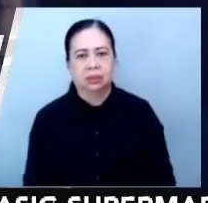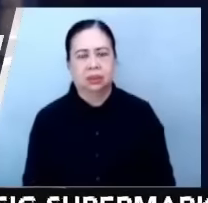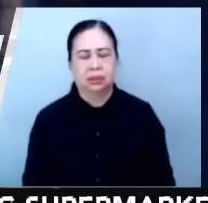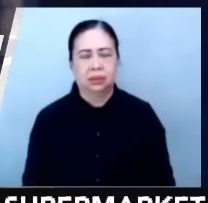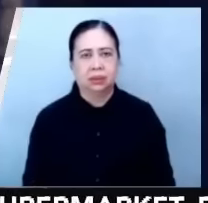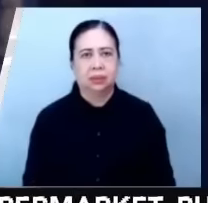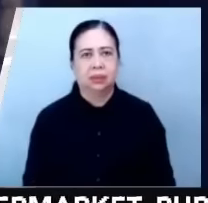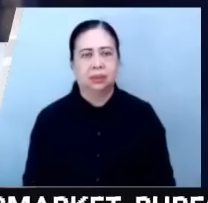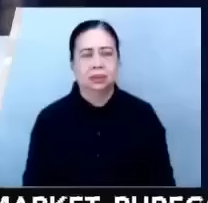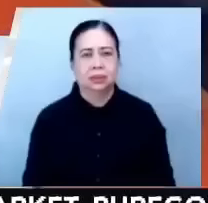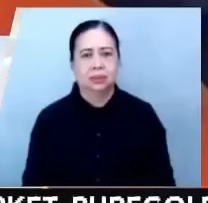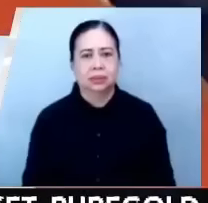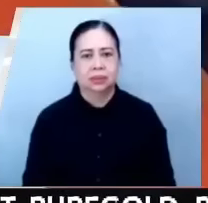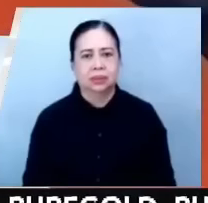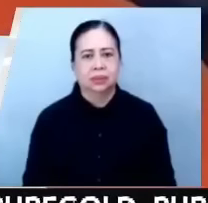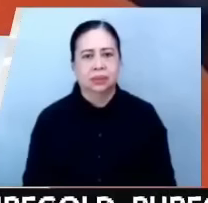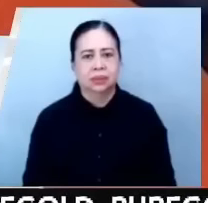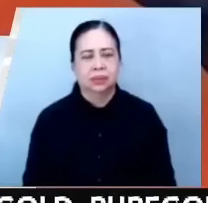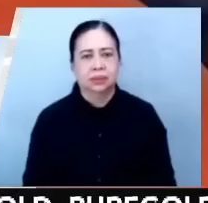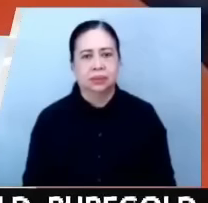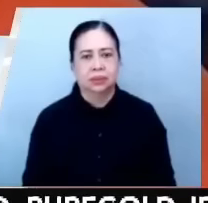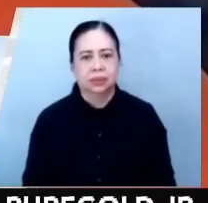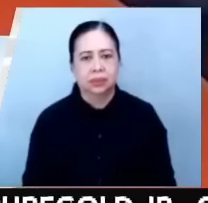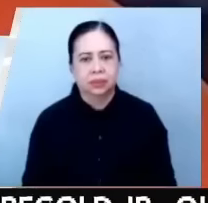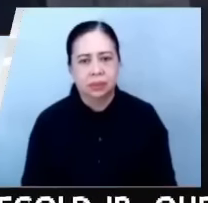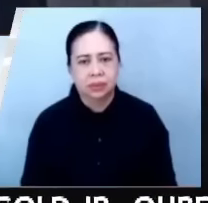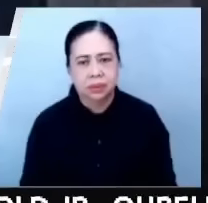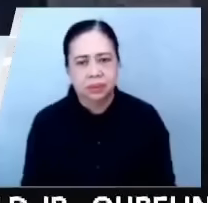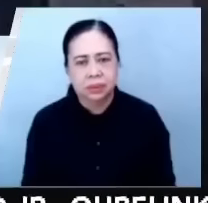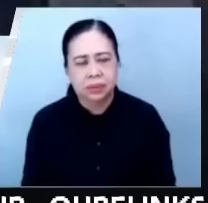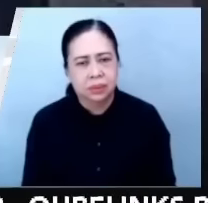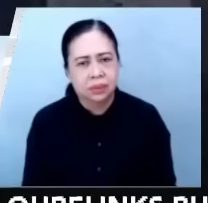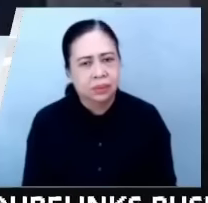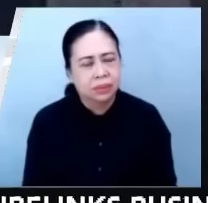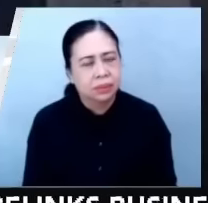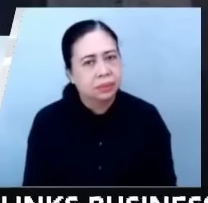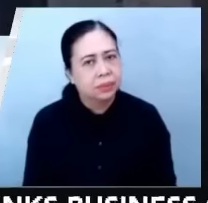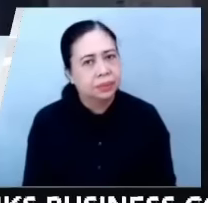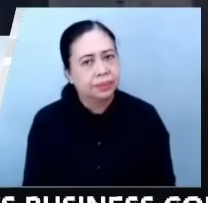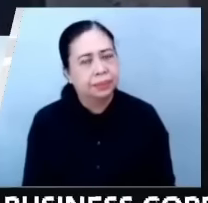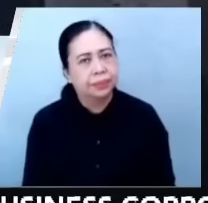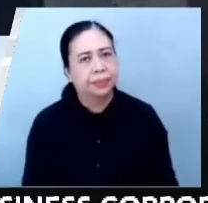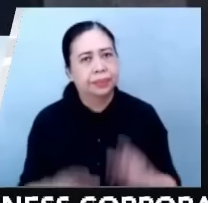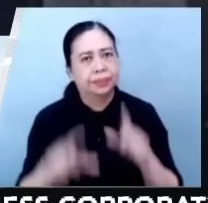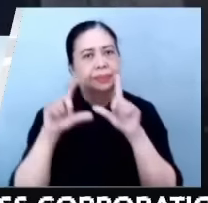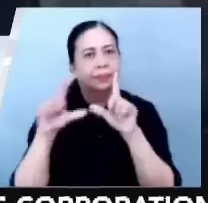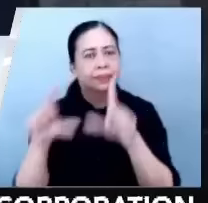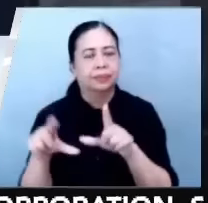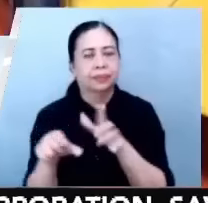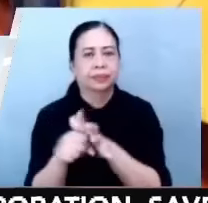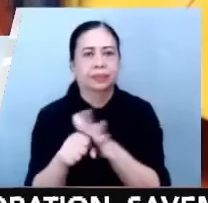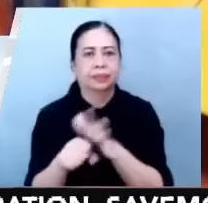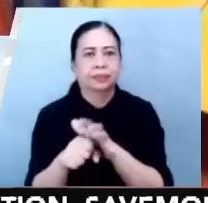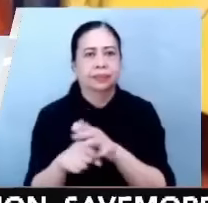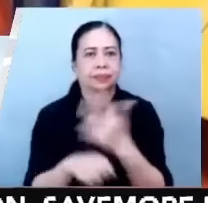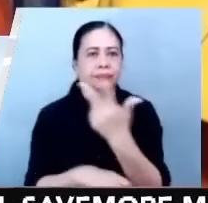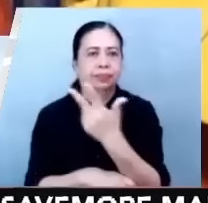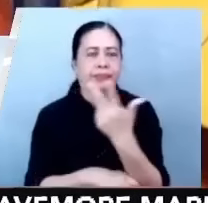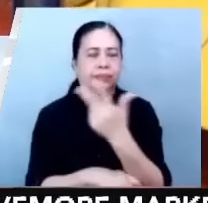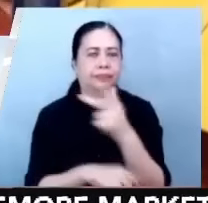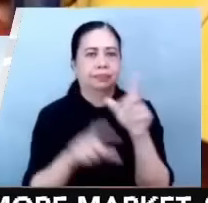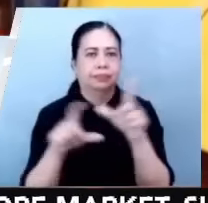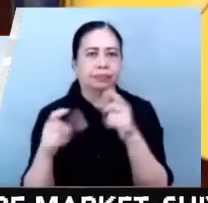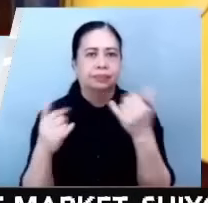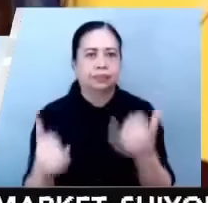No comment po talaga. Kasi abogado ko na lang yung putanungin. Naharap sa reklamong statutory rape ang tatlong suspect na kasalukuyang